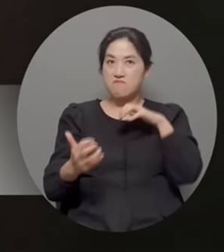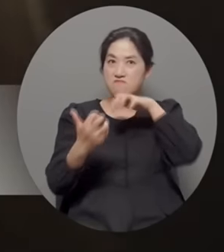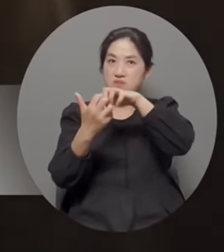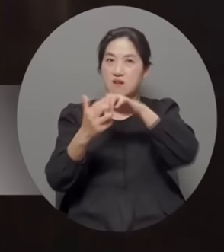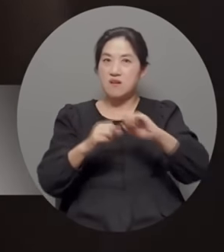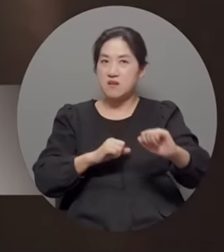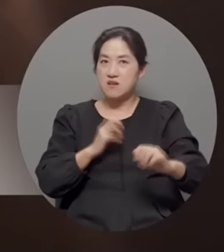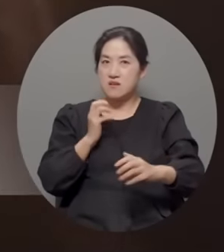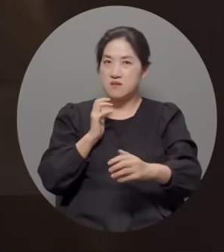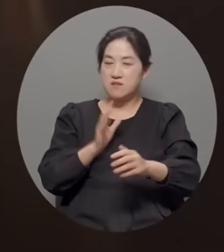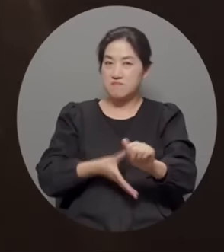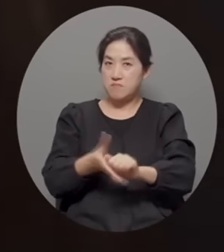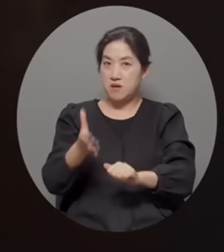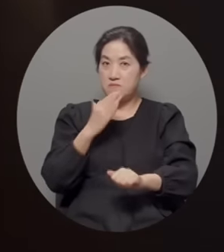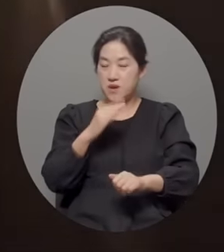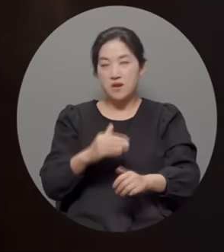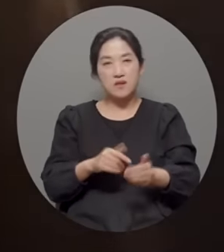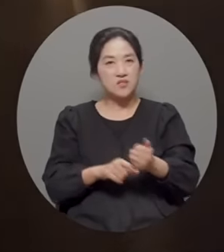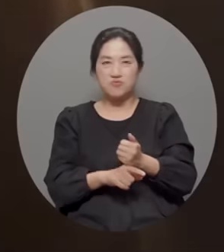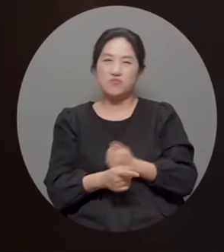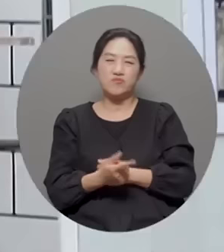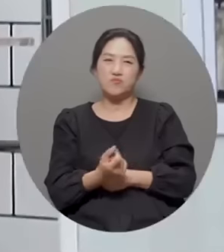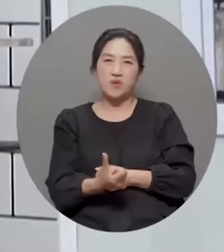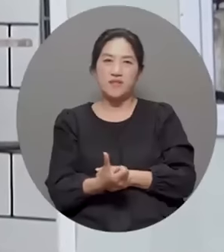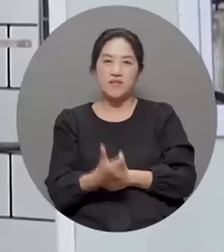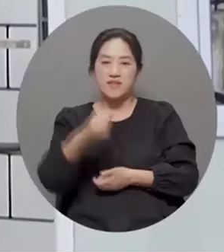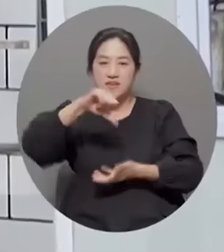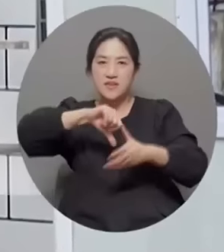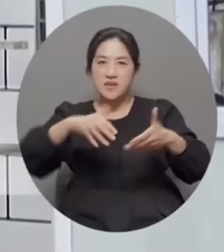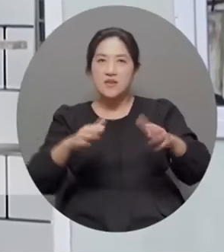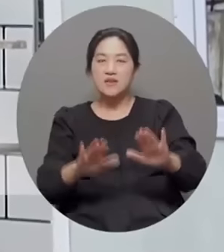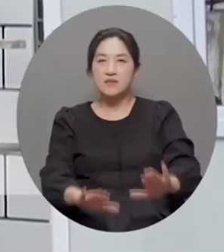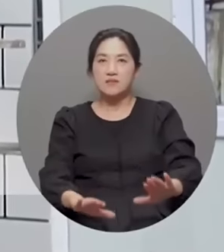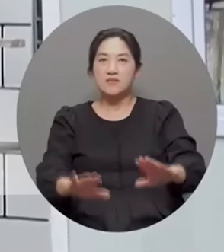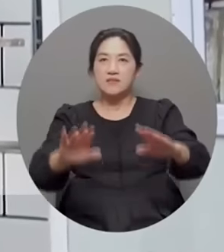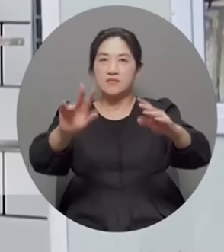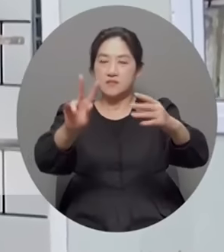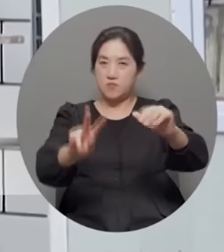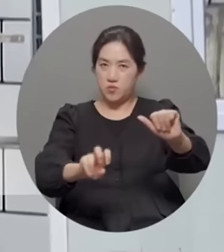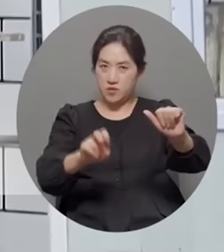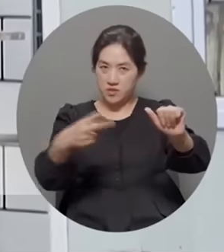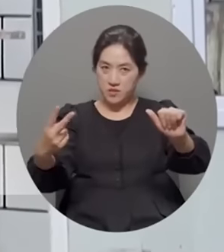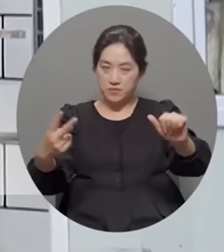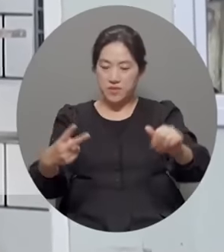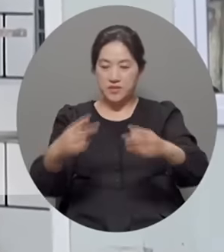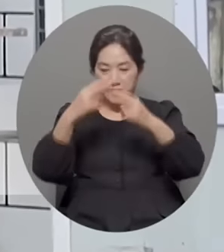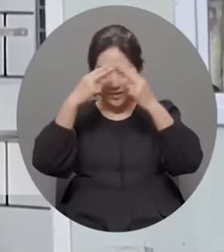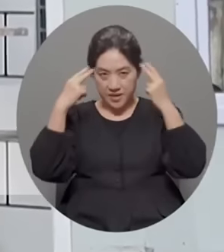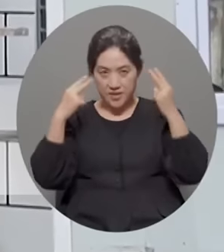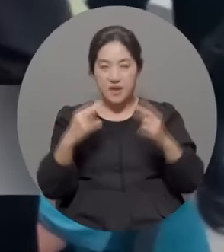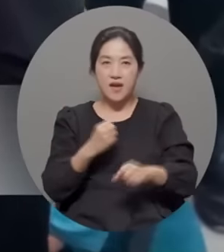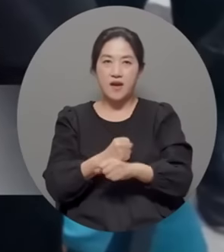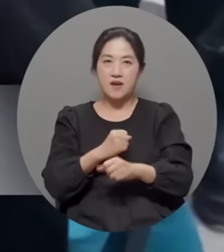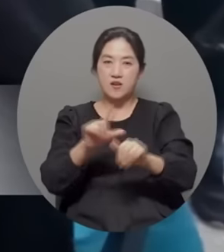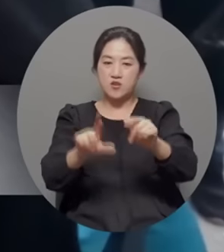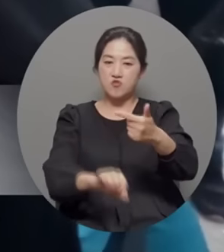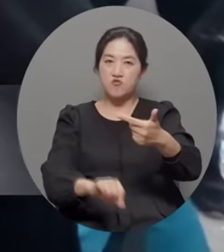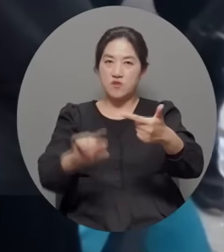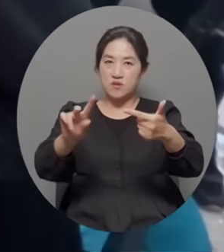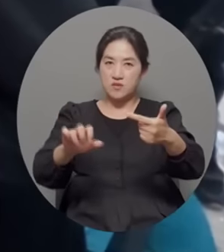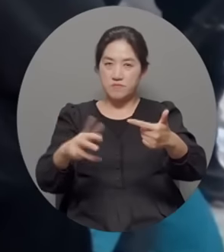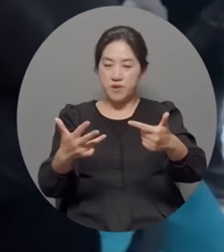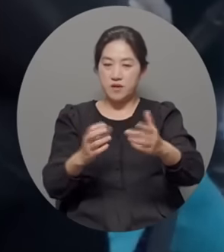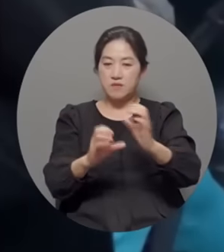나설 명분은 약합니다. 이란은 현지 시간 22일 라이시의 장례식을 거행하기로 하고 6월 28일에